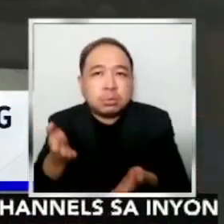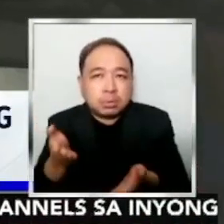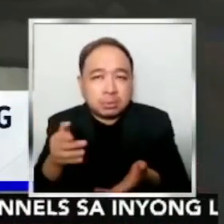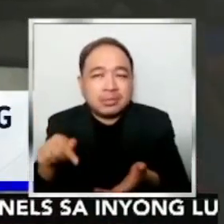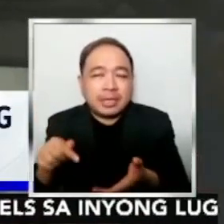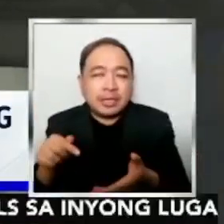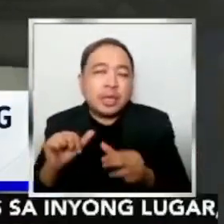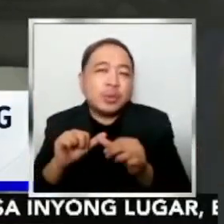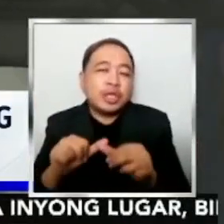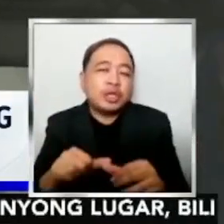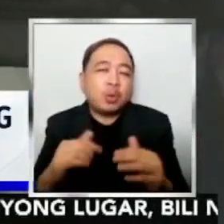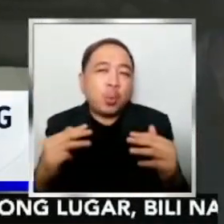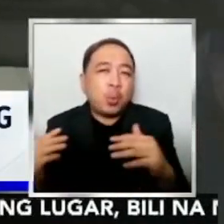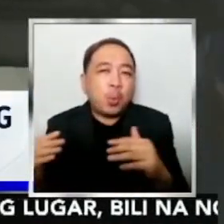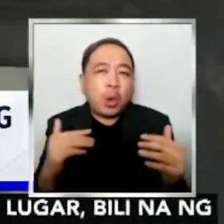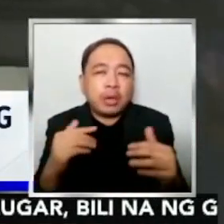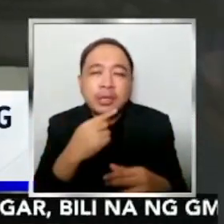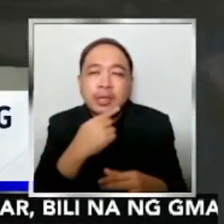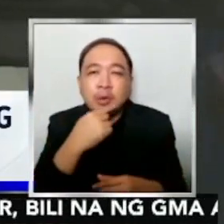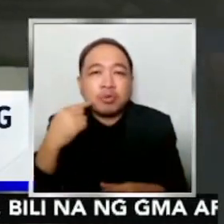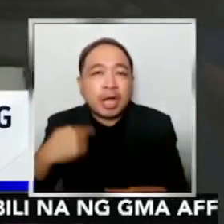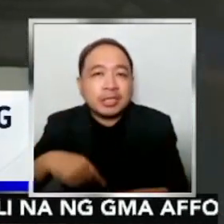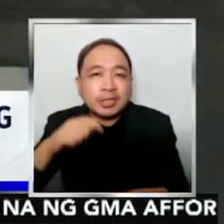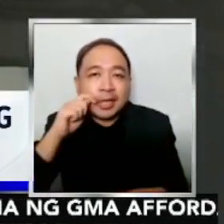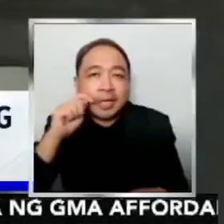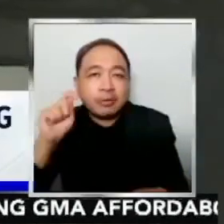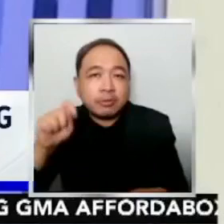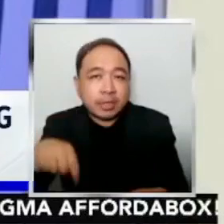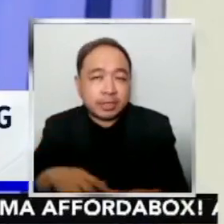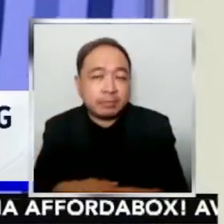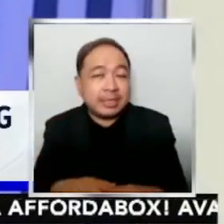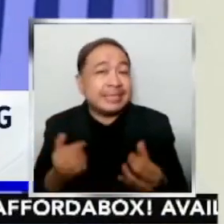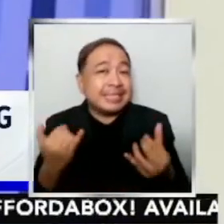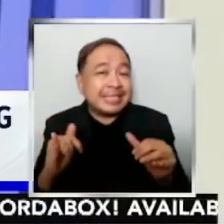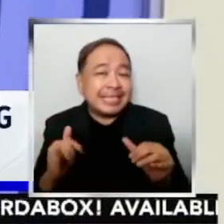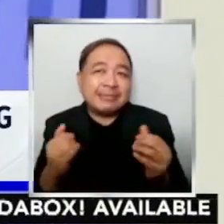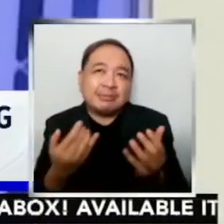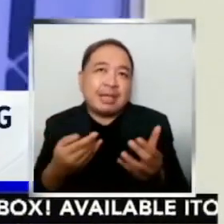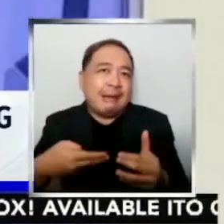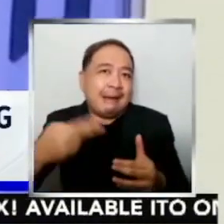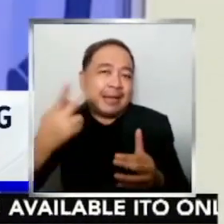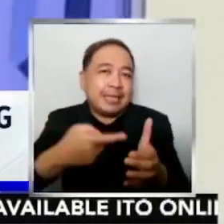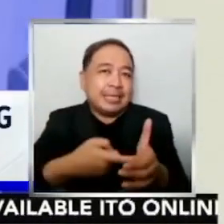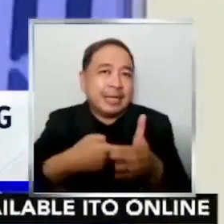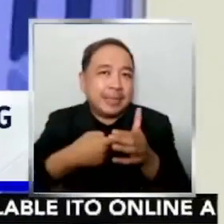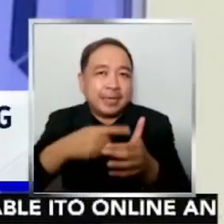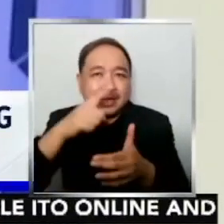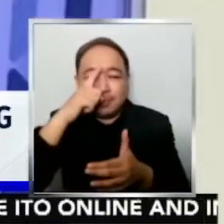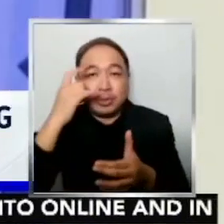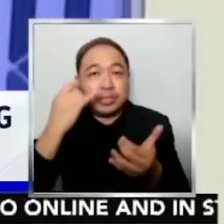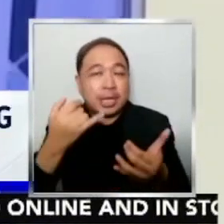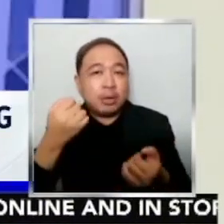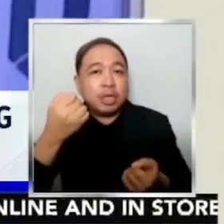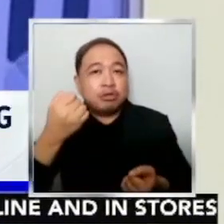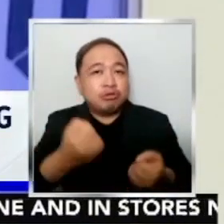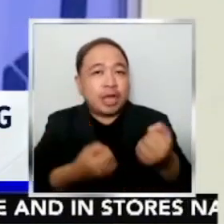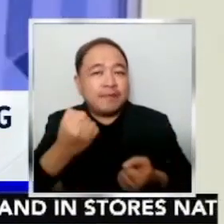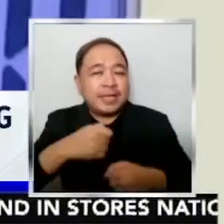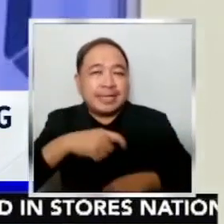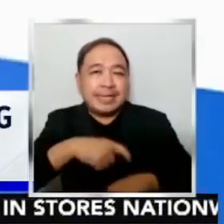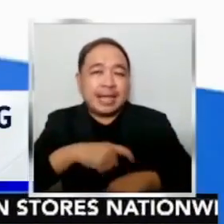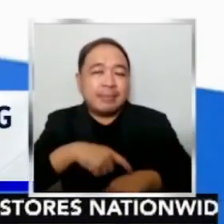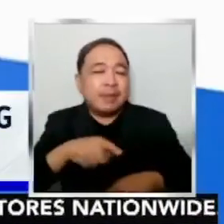Russia. Mataas din daw ang demand dahil driving season ngayon sa Amerika at pa-recover naman mula sa COVID-19 ang